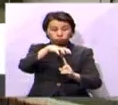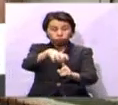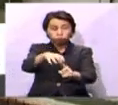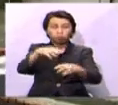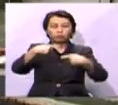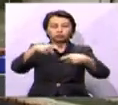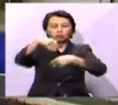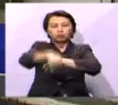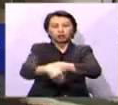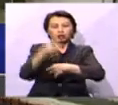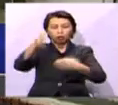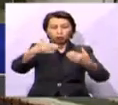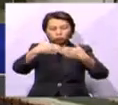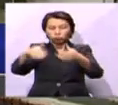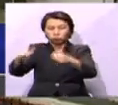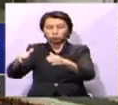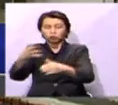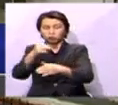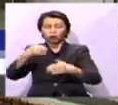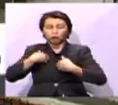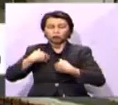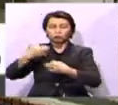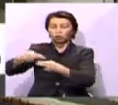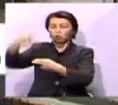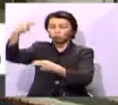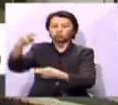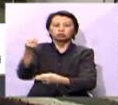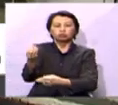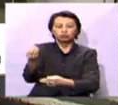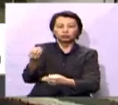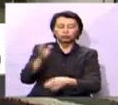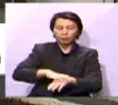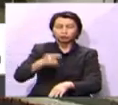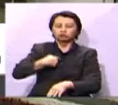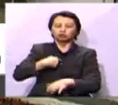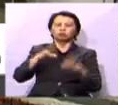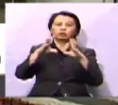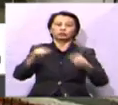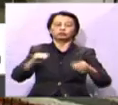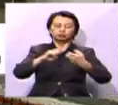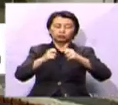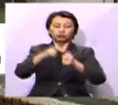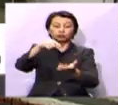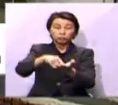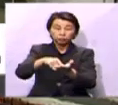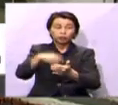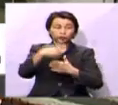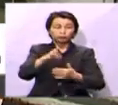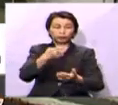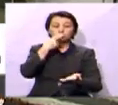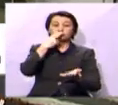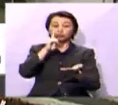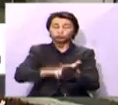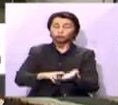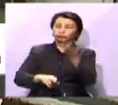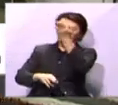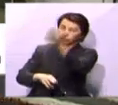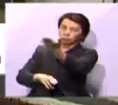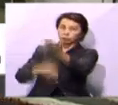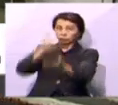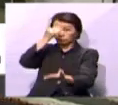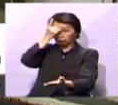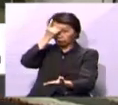and sini ada berapa baca hotel. So diorang minta yang saya settlekan masalah ini. Selepas saya bagi surat untuk Datuk Wilson